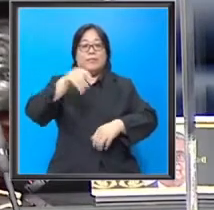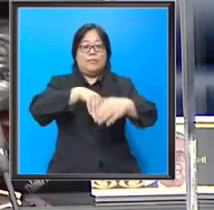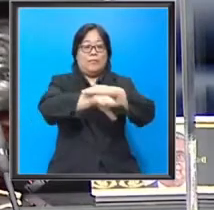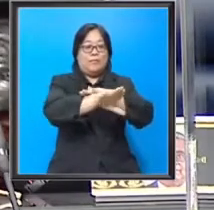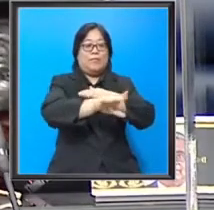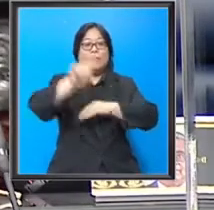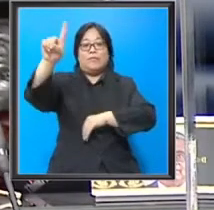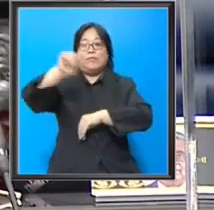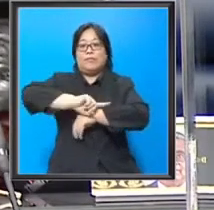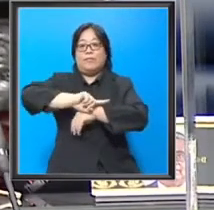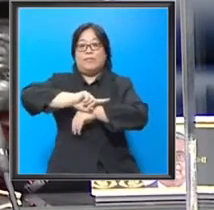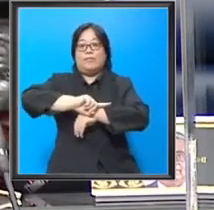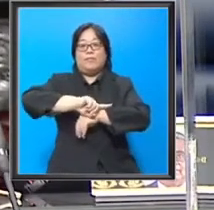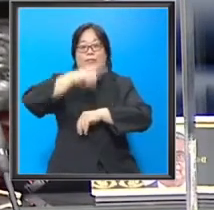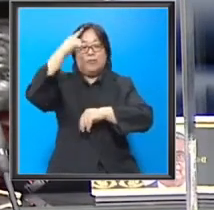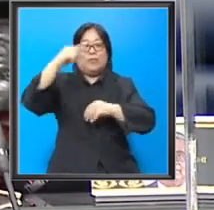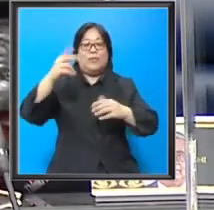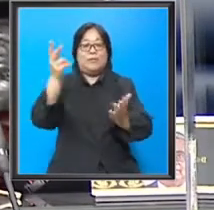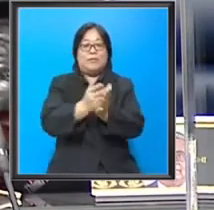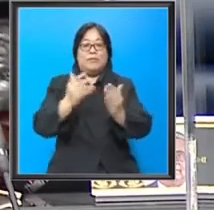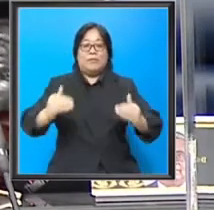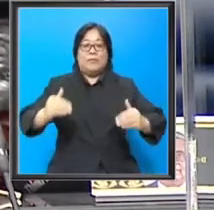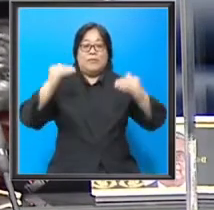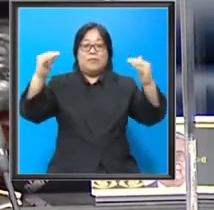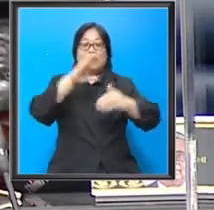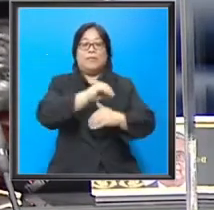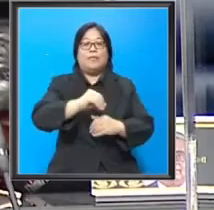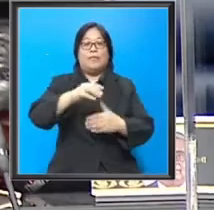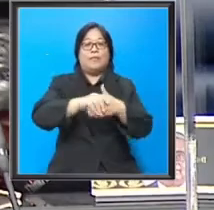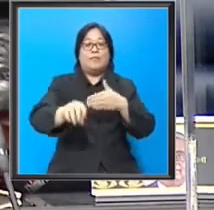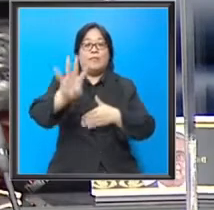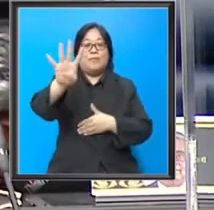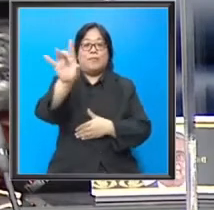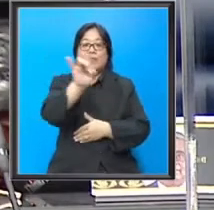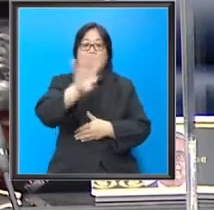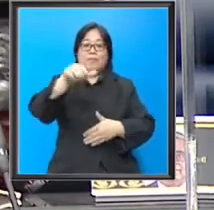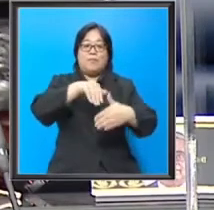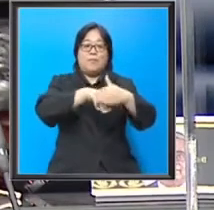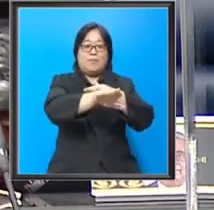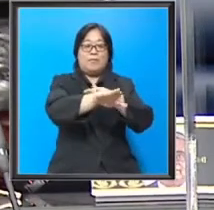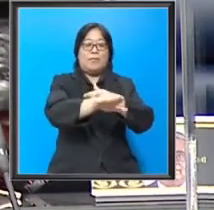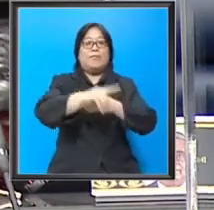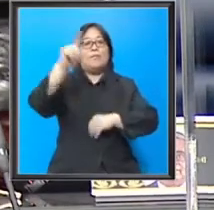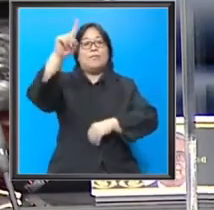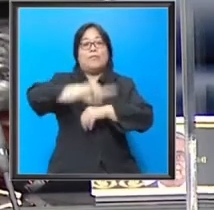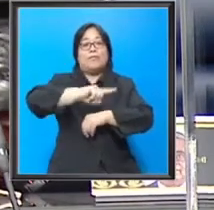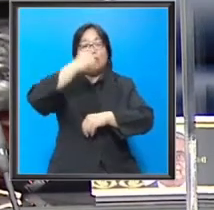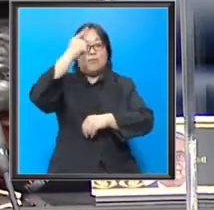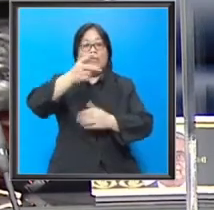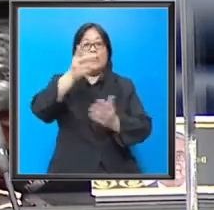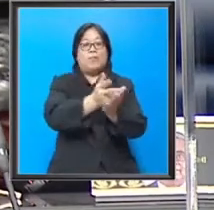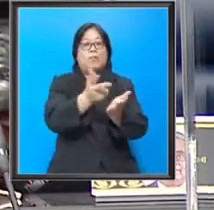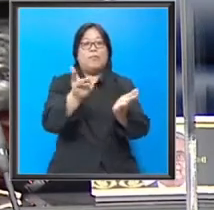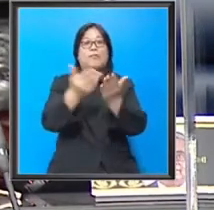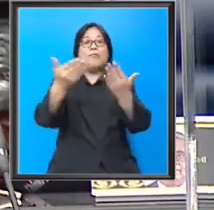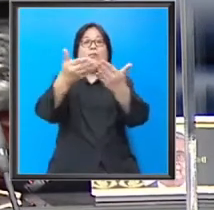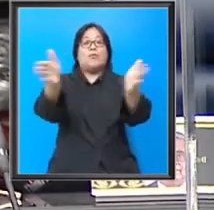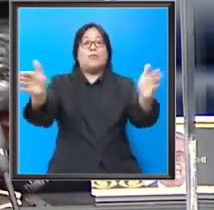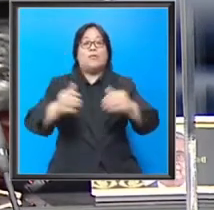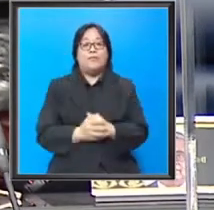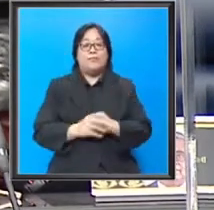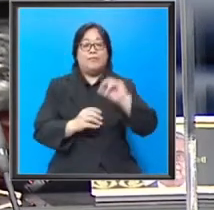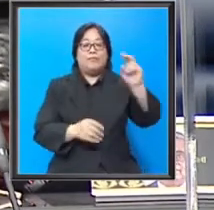satu hari bagi parkir bertingkat dan empat Ringgit sekali masuk on satu hari bagi parkir yang terbuka